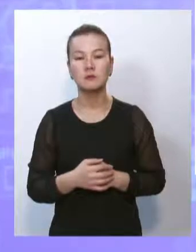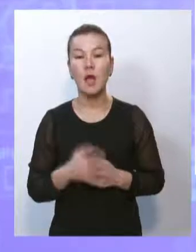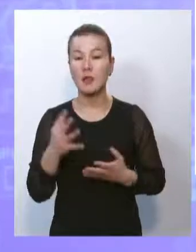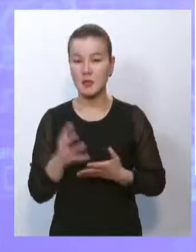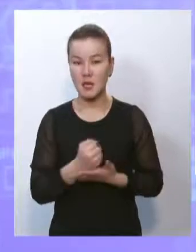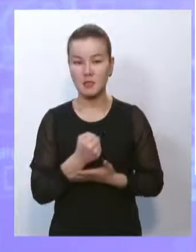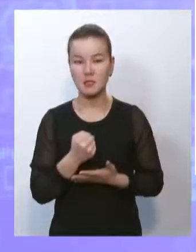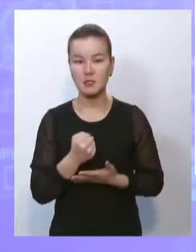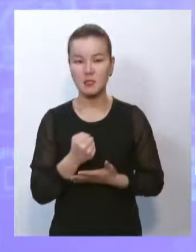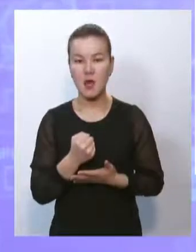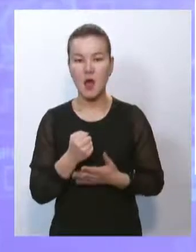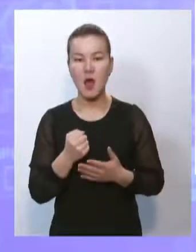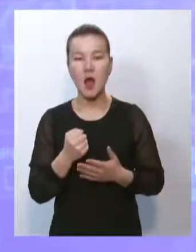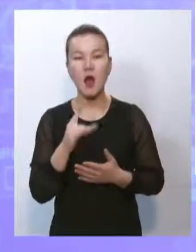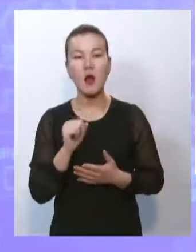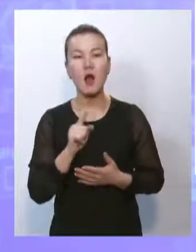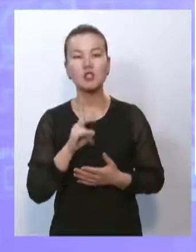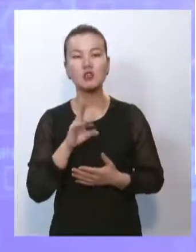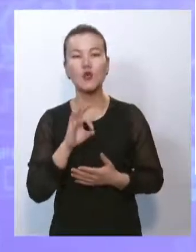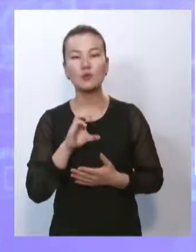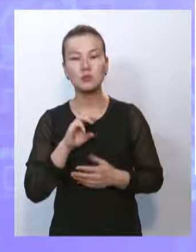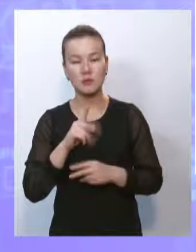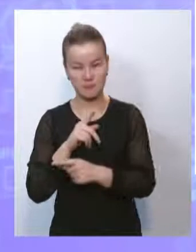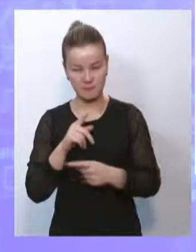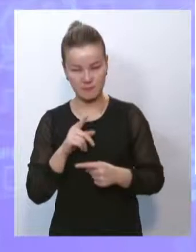найдите разность чисел